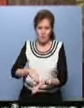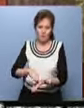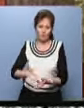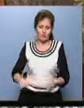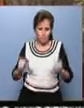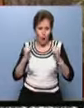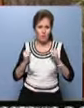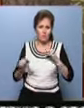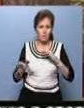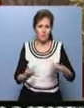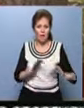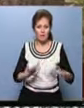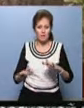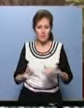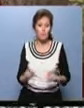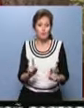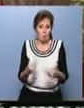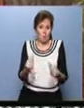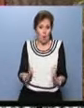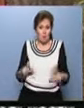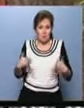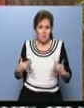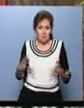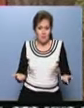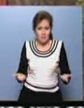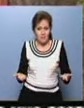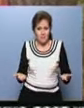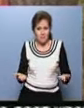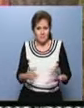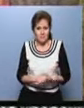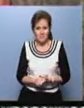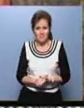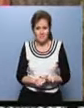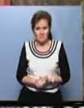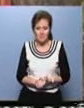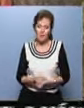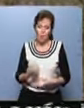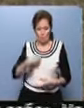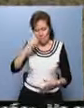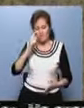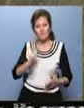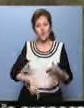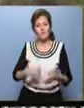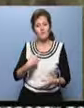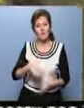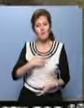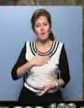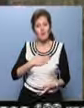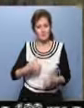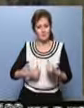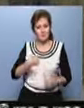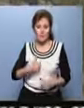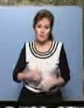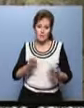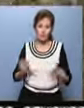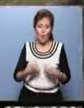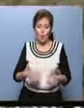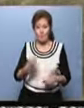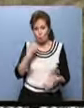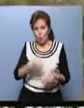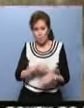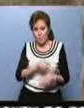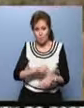спортивной деятельности. Ну, что это вам дает? Это мне уверенность в себе. На скорости под 100 км в час,